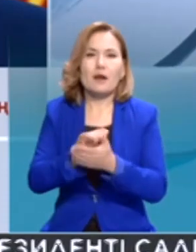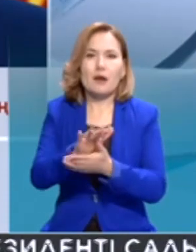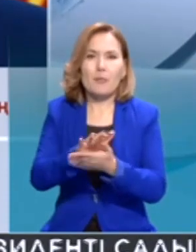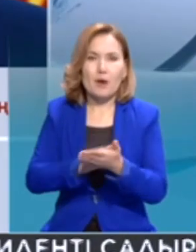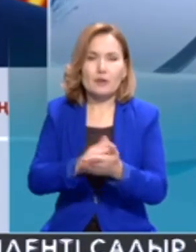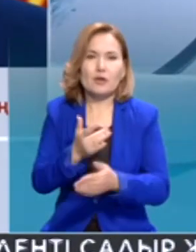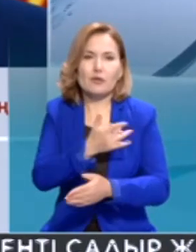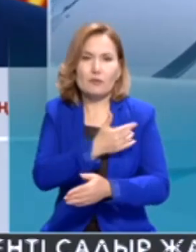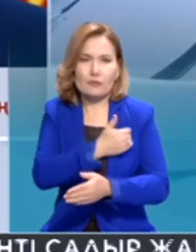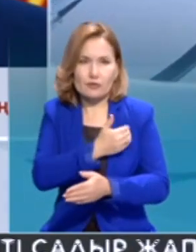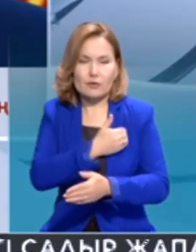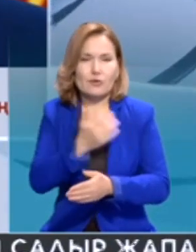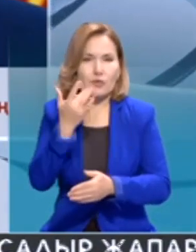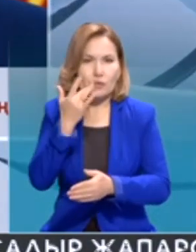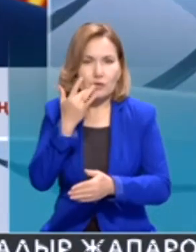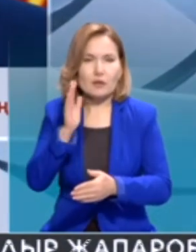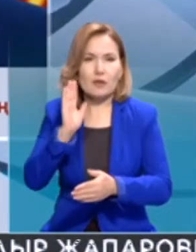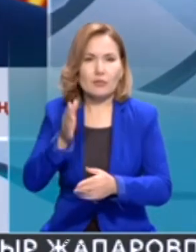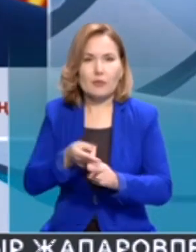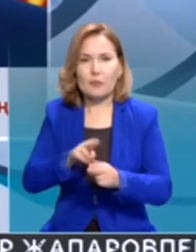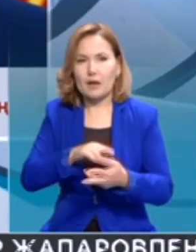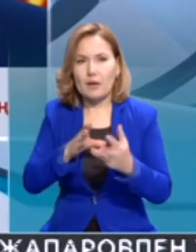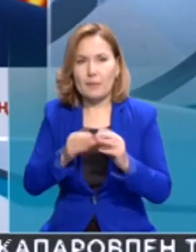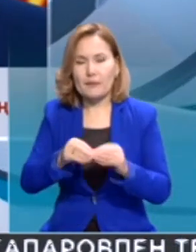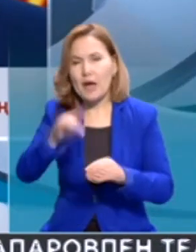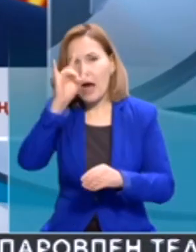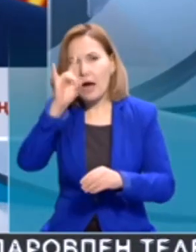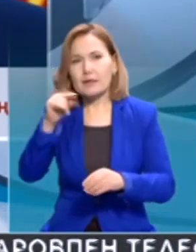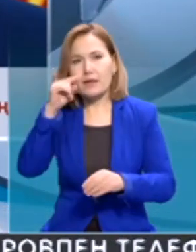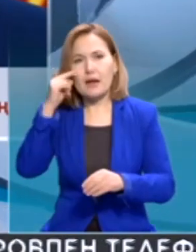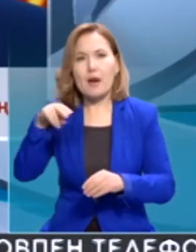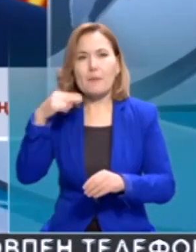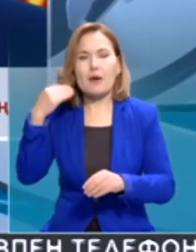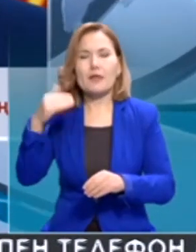одан әрі дамытуға ниетті екенін жеткізді. Сонымен қатар екі ел